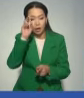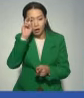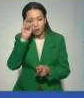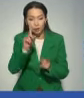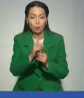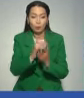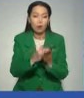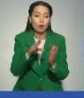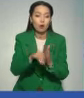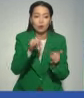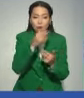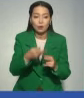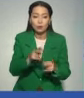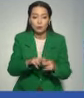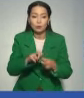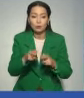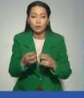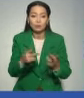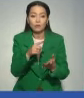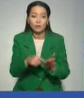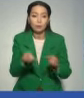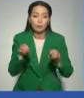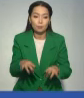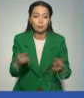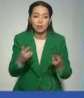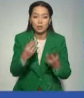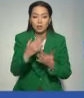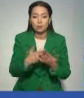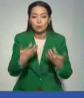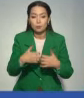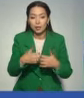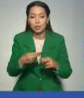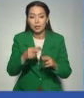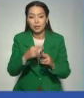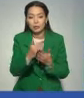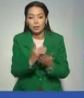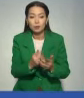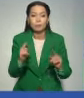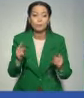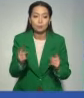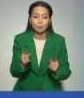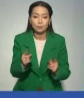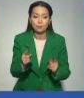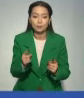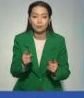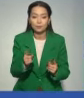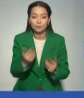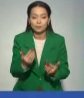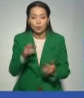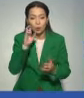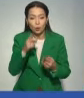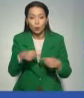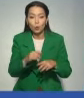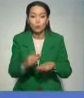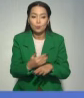они за критуны этот вопрос надо решать когда мы приводим эту статистике эти данные Почему эти данные не учет нашей госорганы не